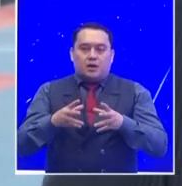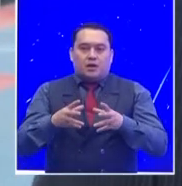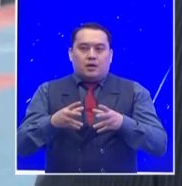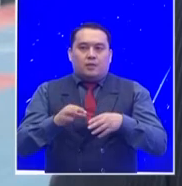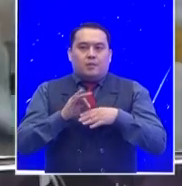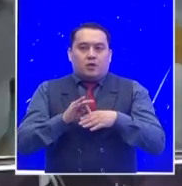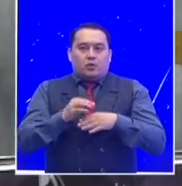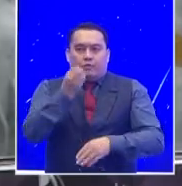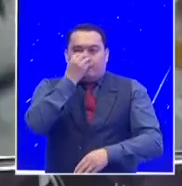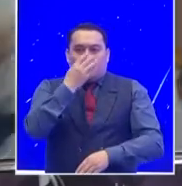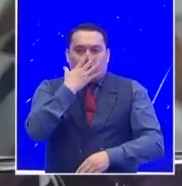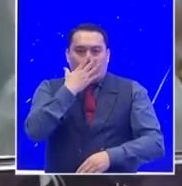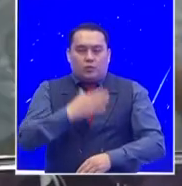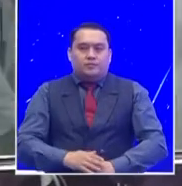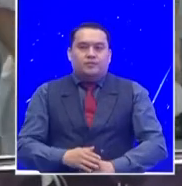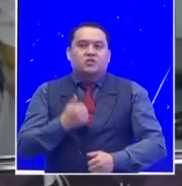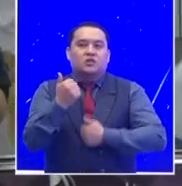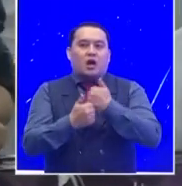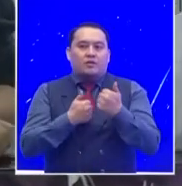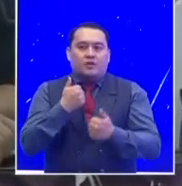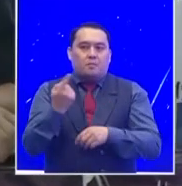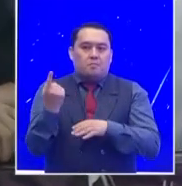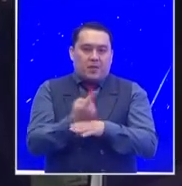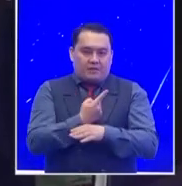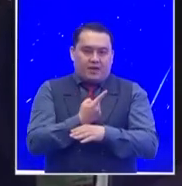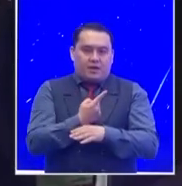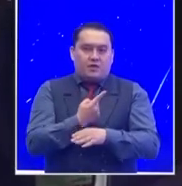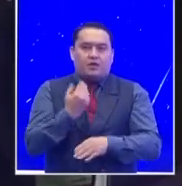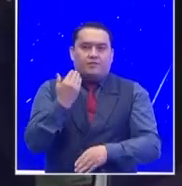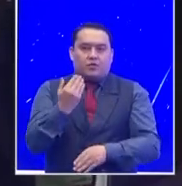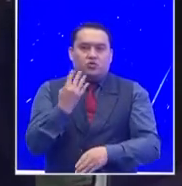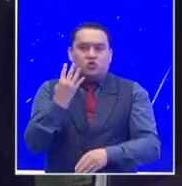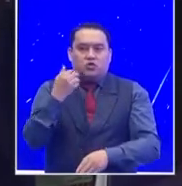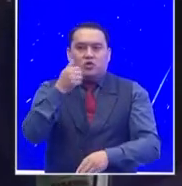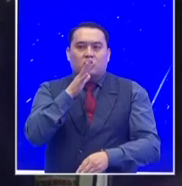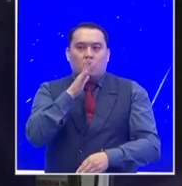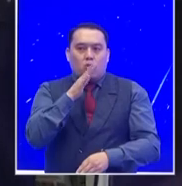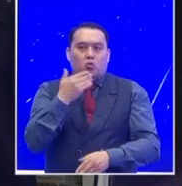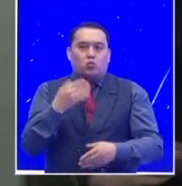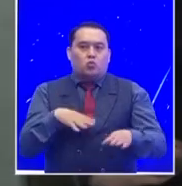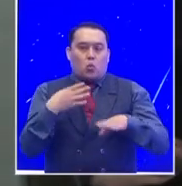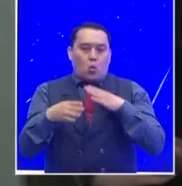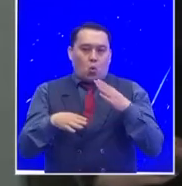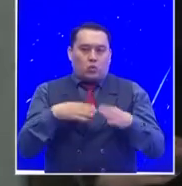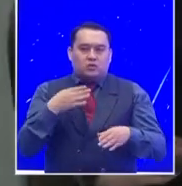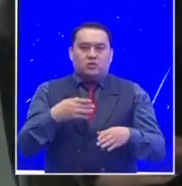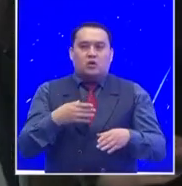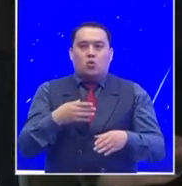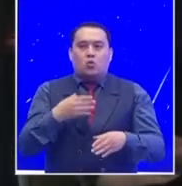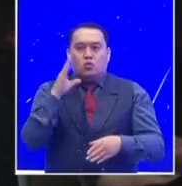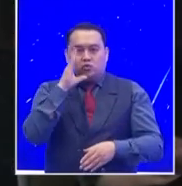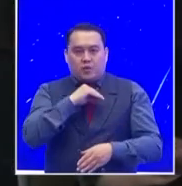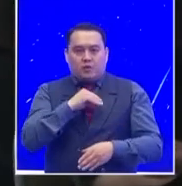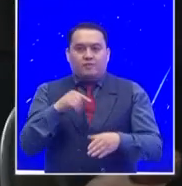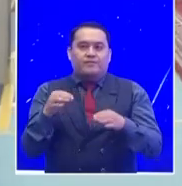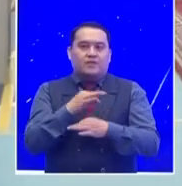проходить в Токио. Для кого-то эти соревнования стали первыми. Достану Серикали всего 4 года. Благодаря упорному труду и тренировкам он сумел